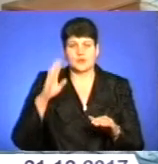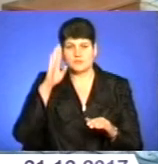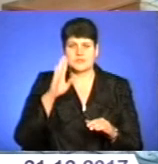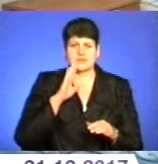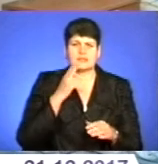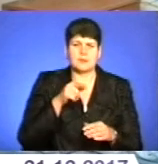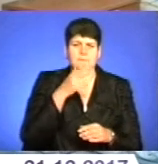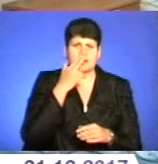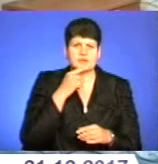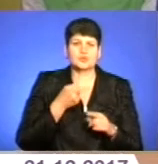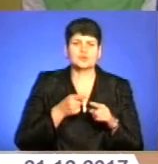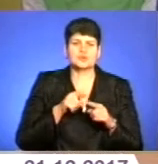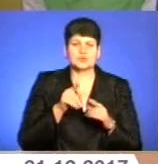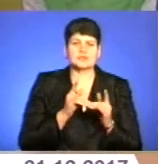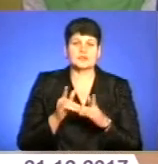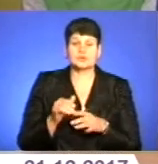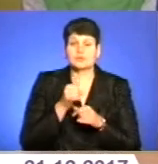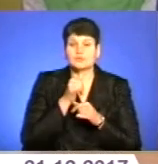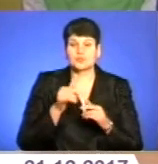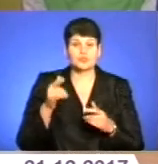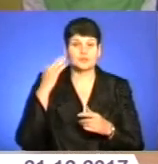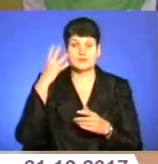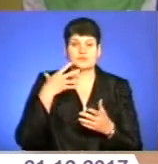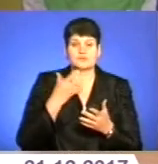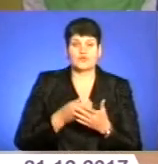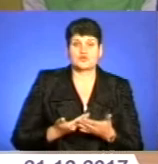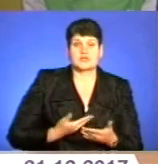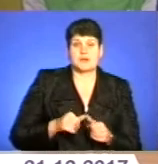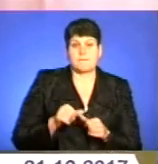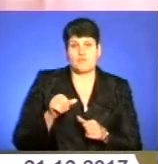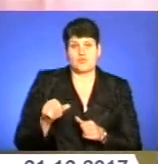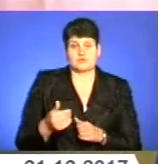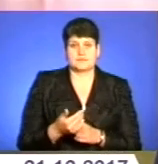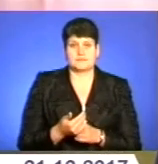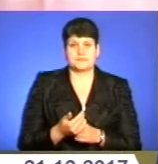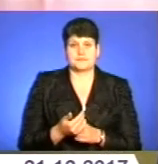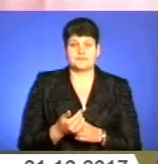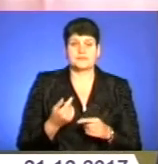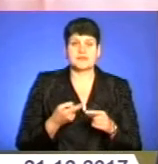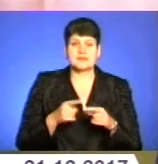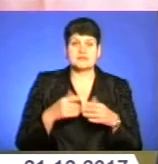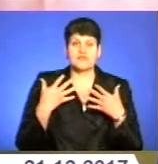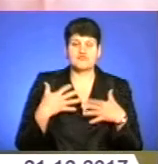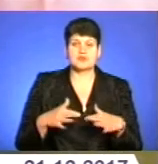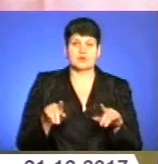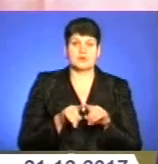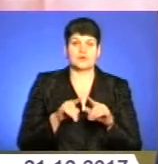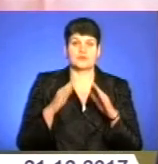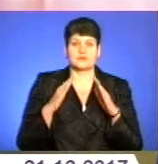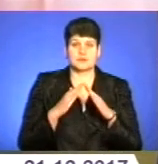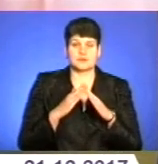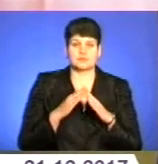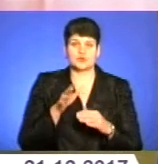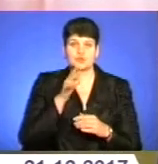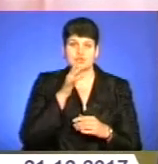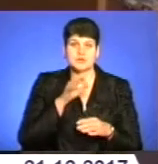настільки звикли до цього закладу, що не можуть уявити свого життя поза ним. Для мене це вже як дім, тут час проводиться з насолодою,